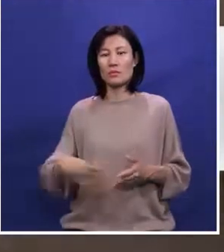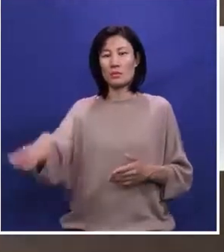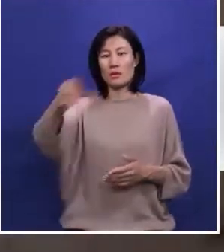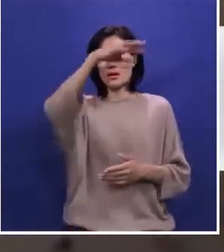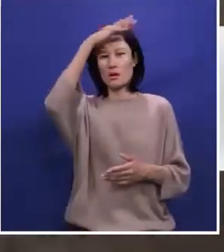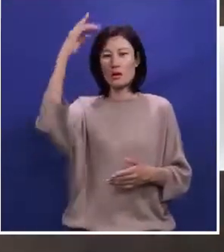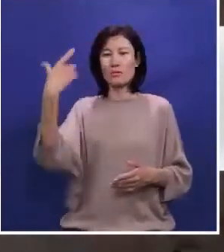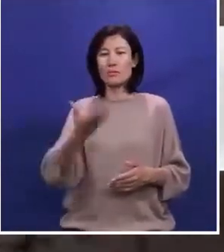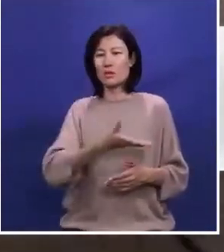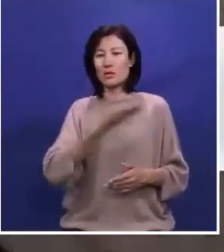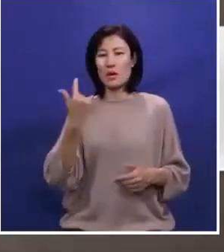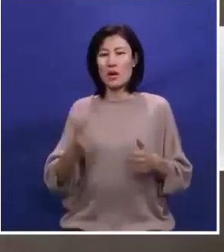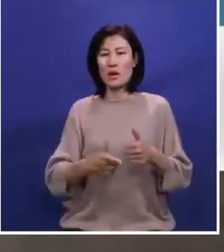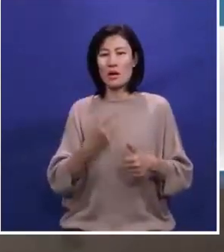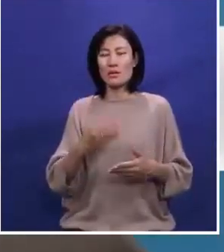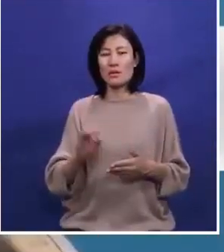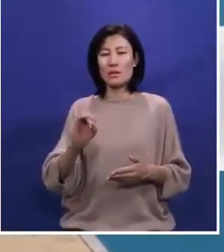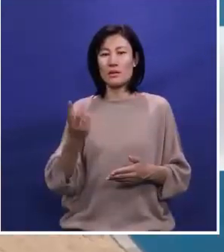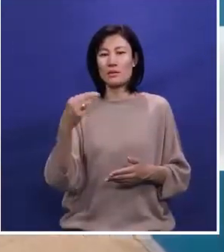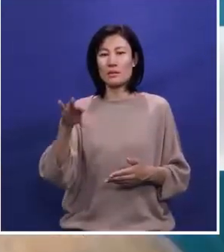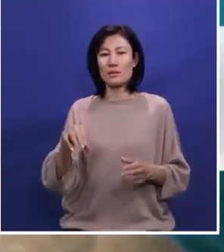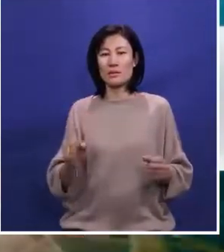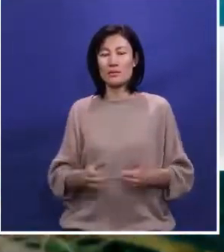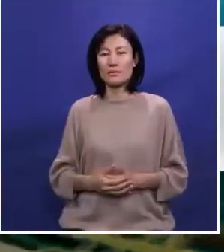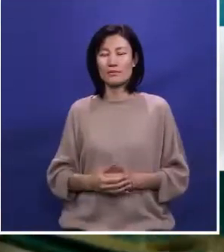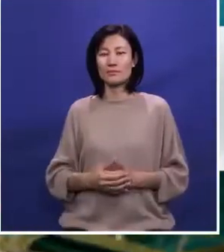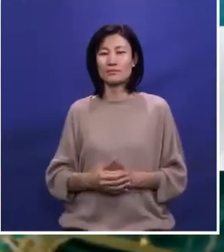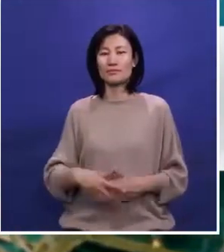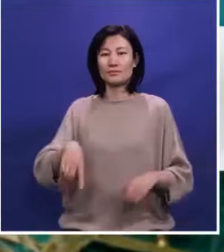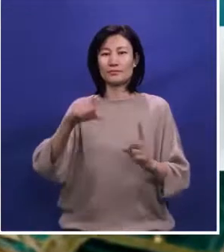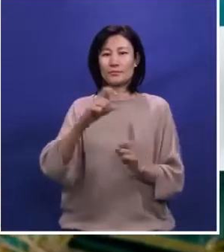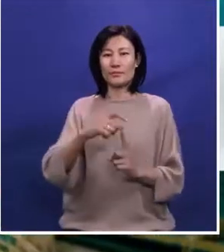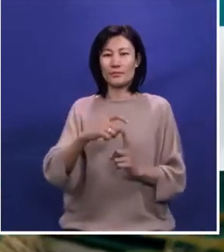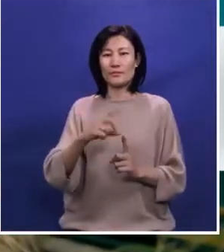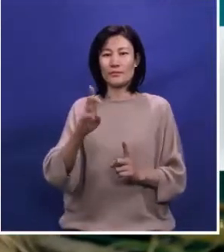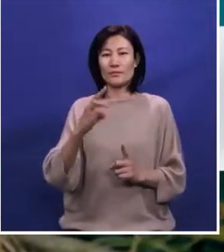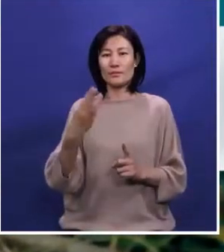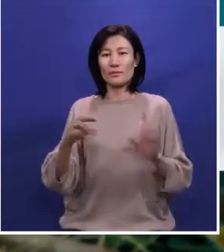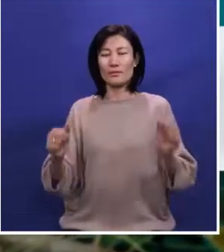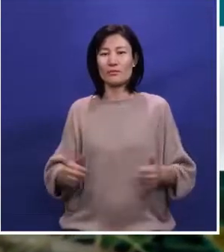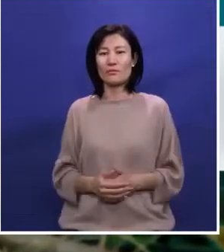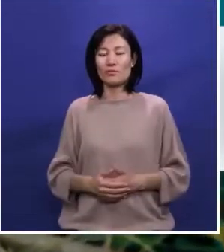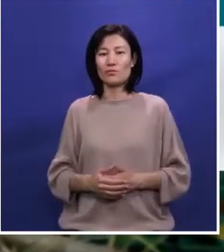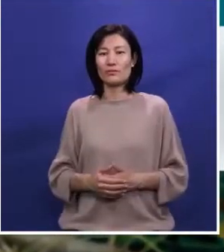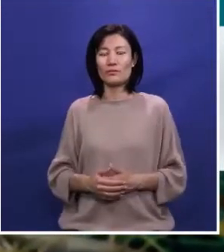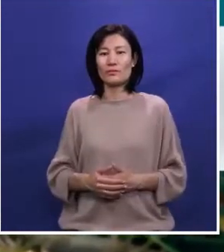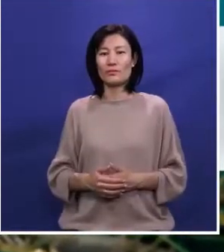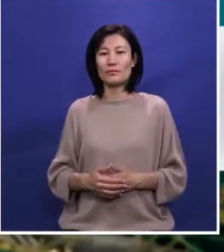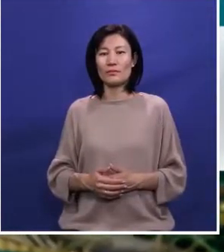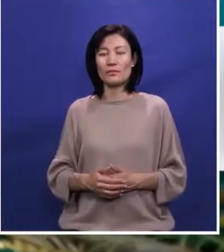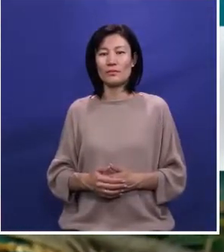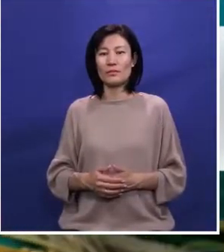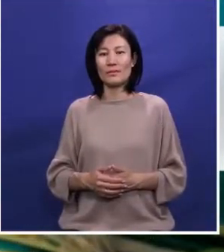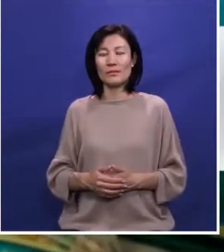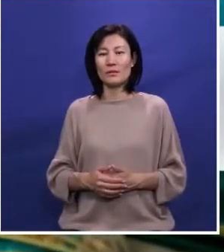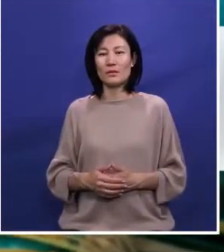дейді. Баланың есімі Едіге. Бір ғасырдан аса тұрған кесенің ішіне бабаның үстінде басқа шаш болған. От жылқының жалы сияқты екі жағына төгіп